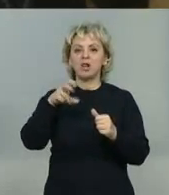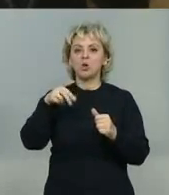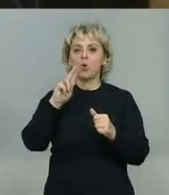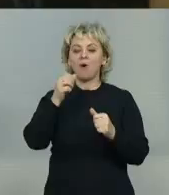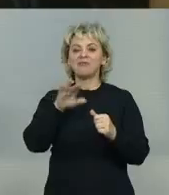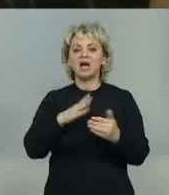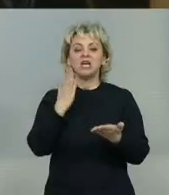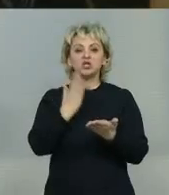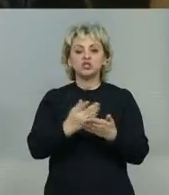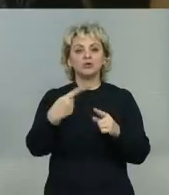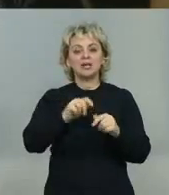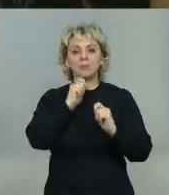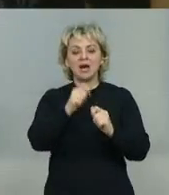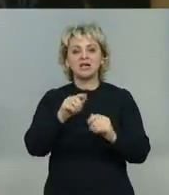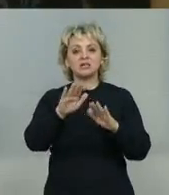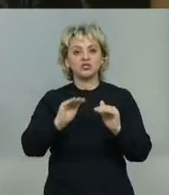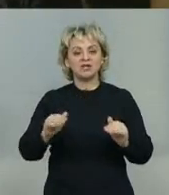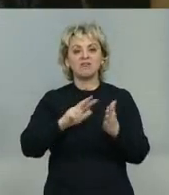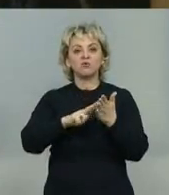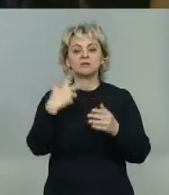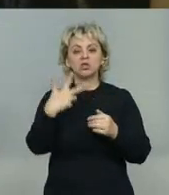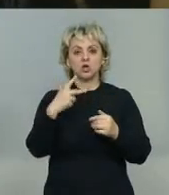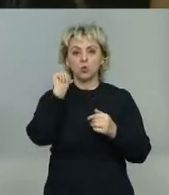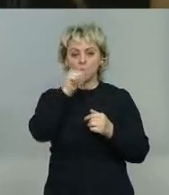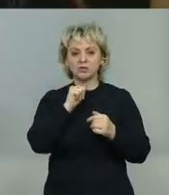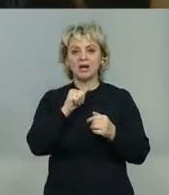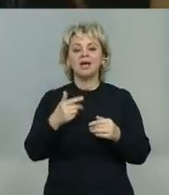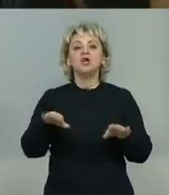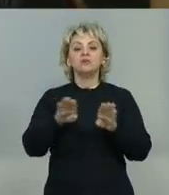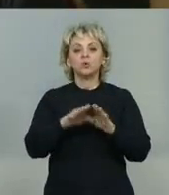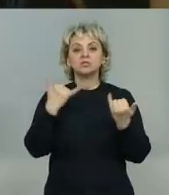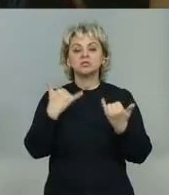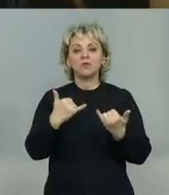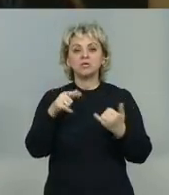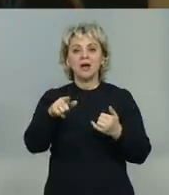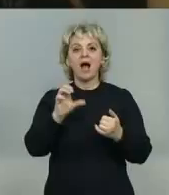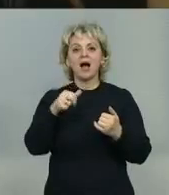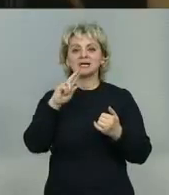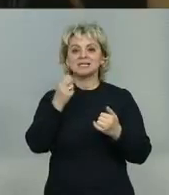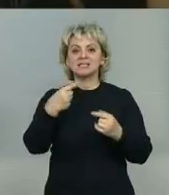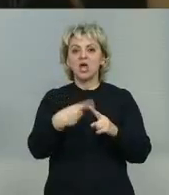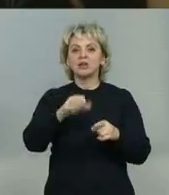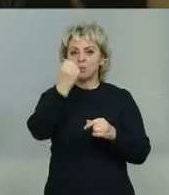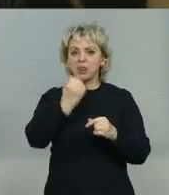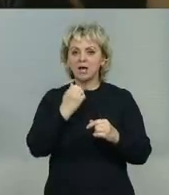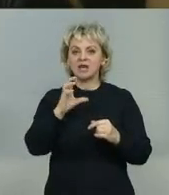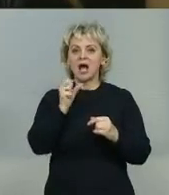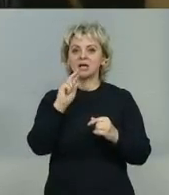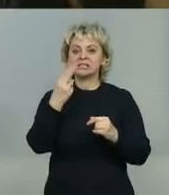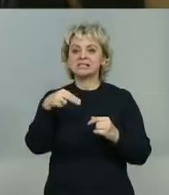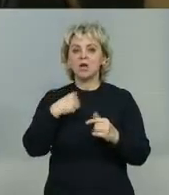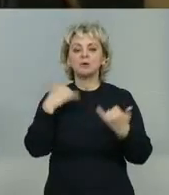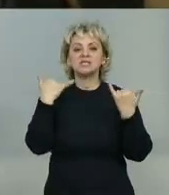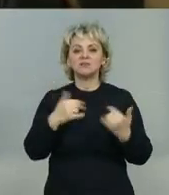Былкова, несет эту радость детям уже 83 года. И вот сегодняшняя акция – это благотворительная акция.